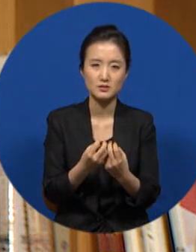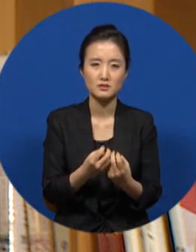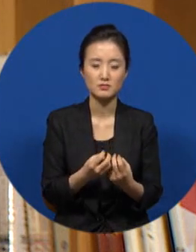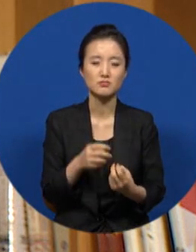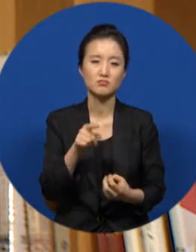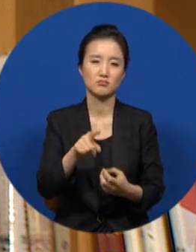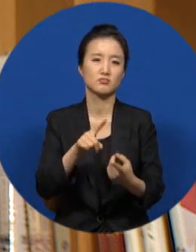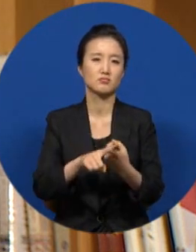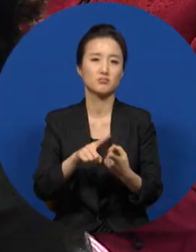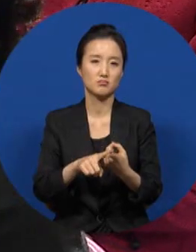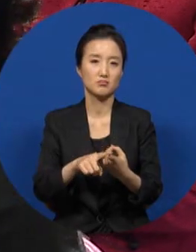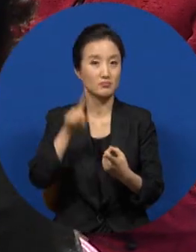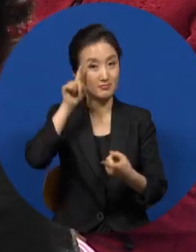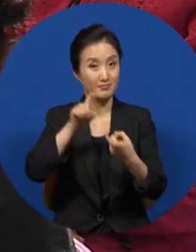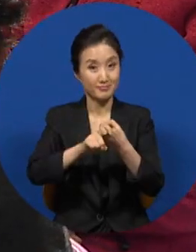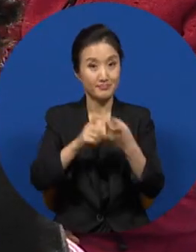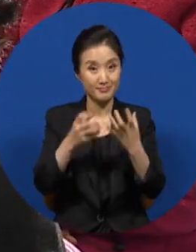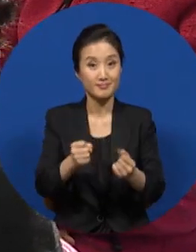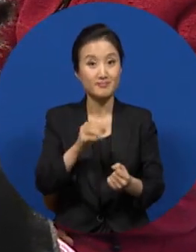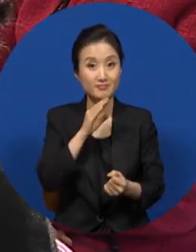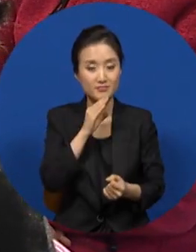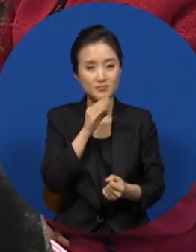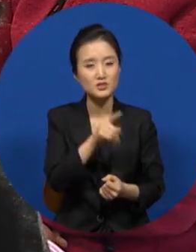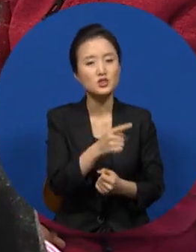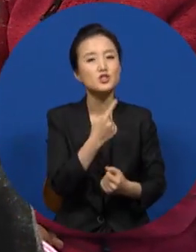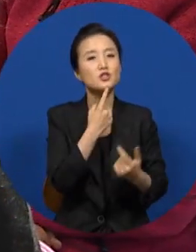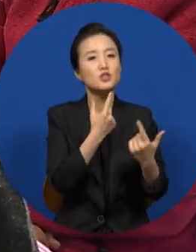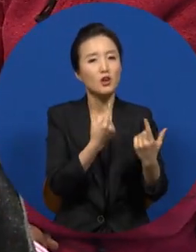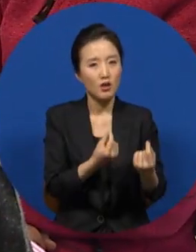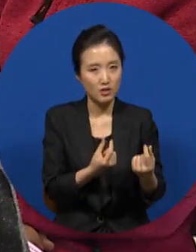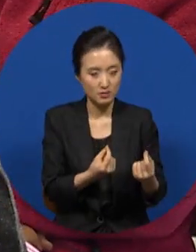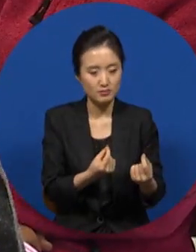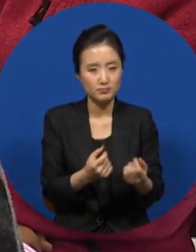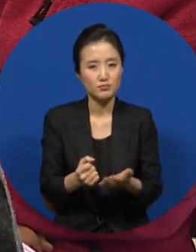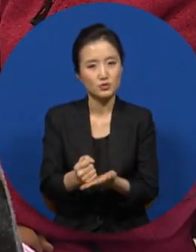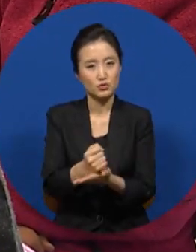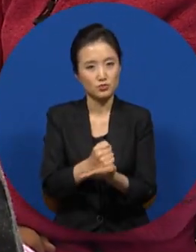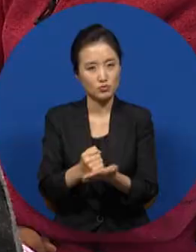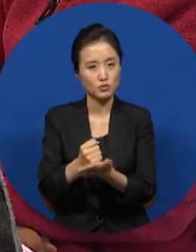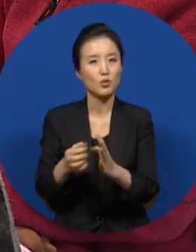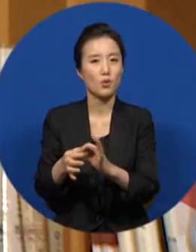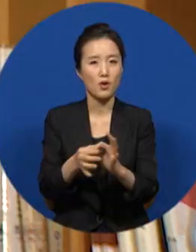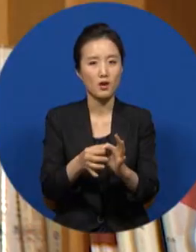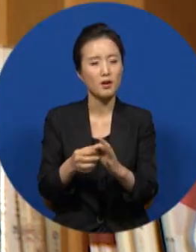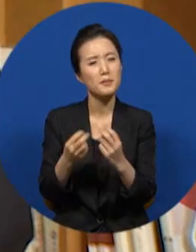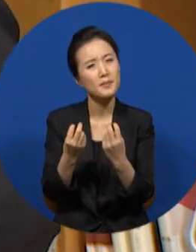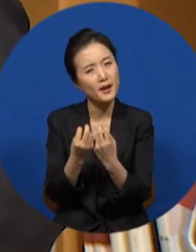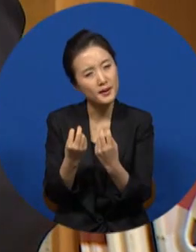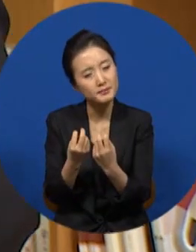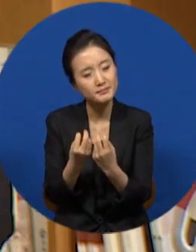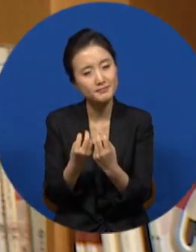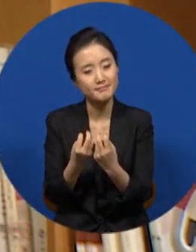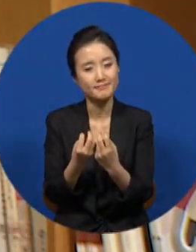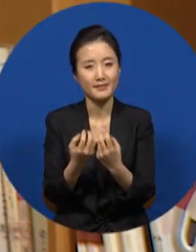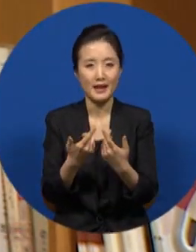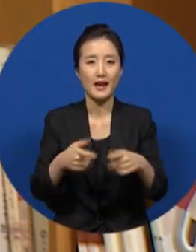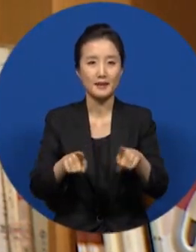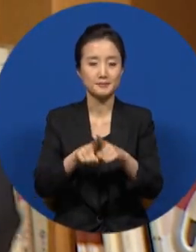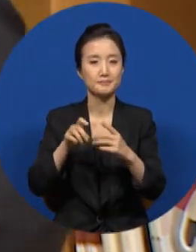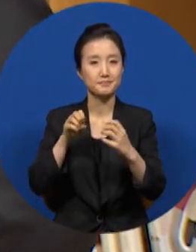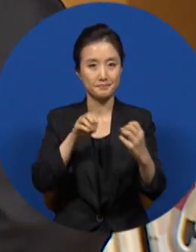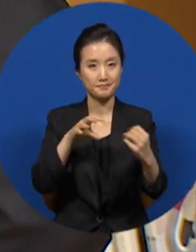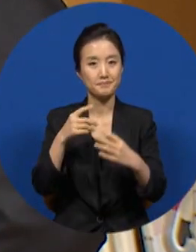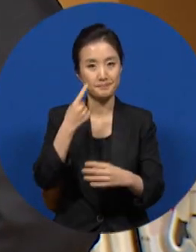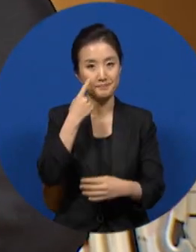한번 연구를 해서 같이 이제 짧은 시간이지만 공유하는 시간을 가져보도록 하겠습니다. 제목을 이렇게